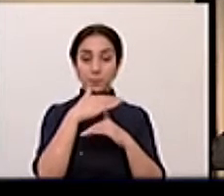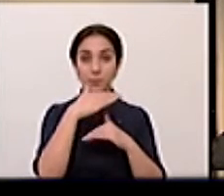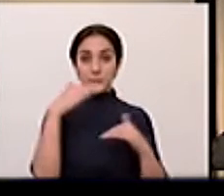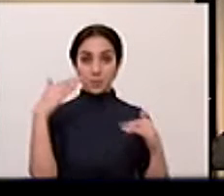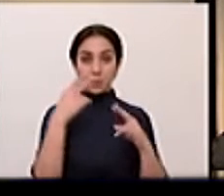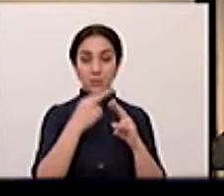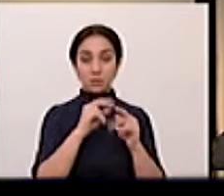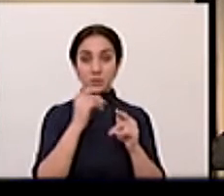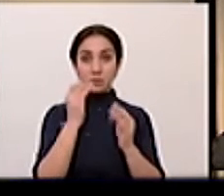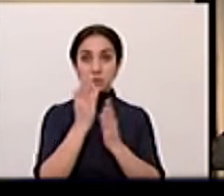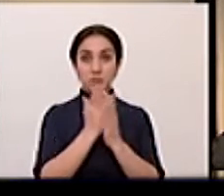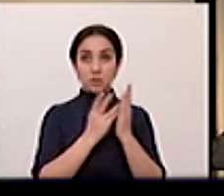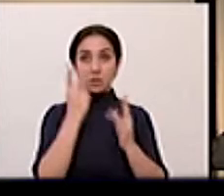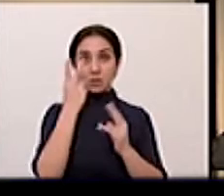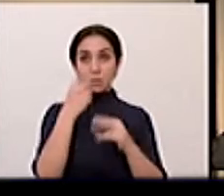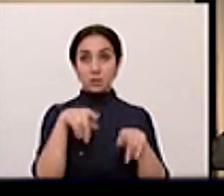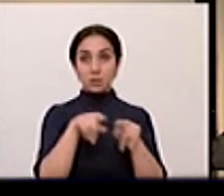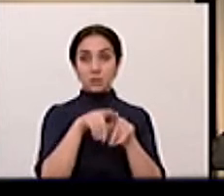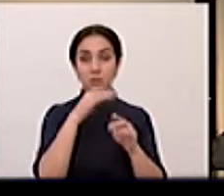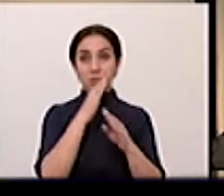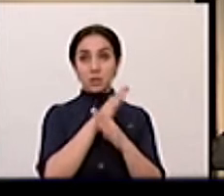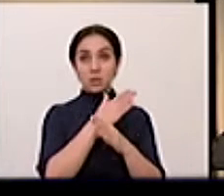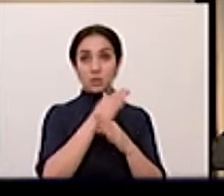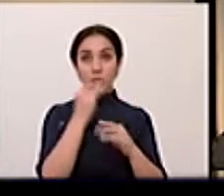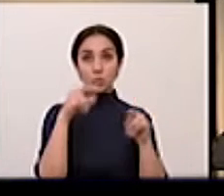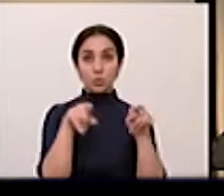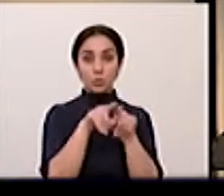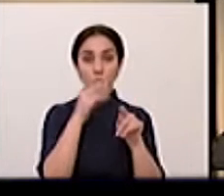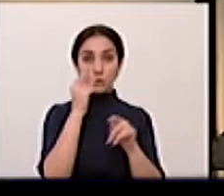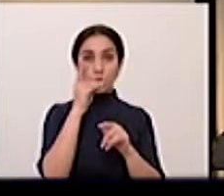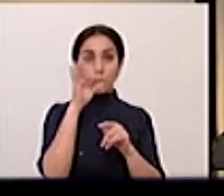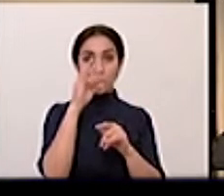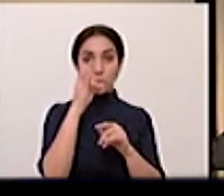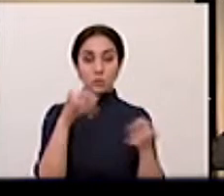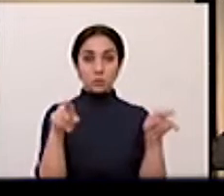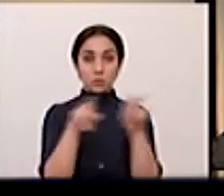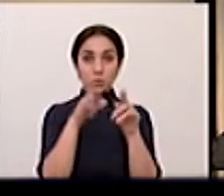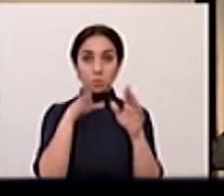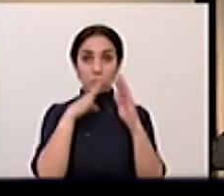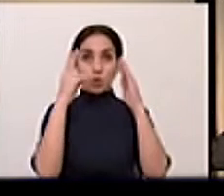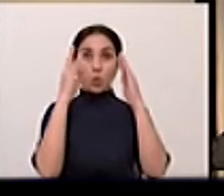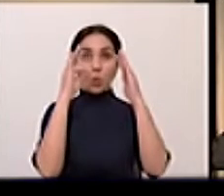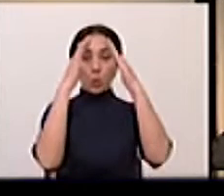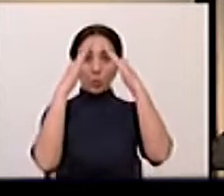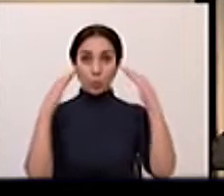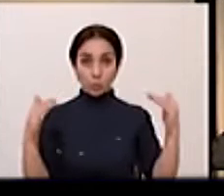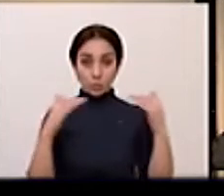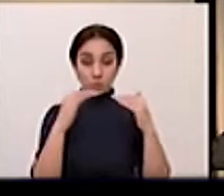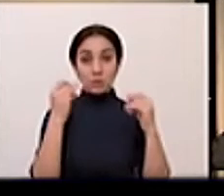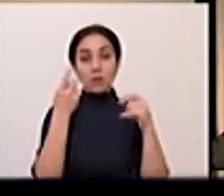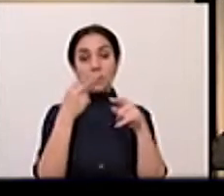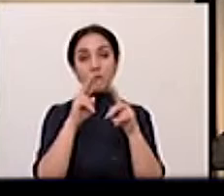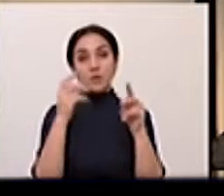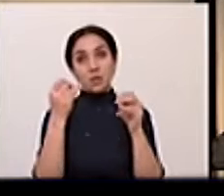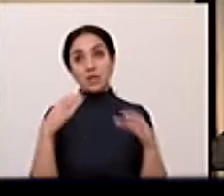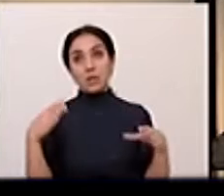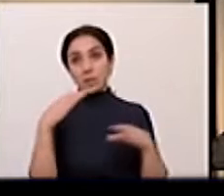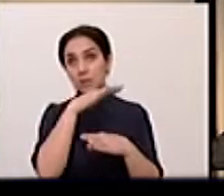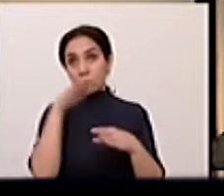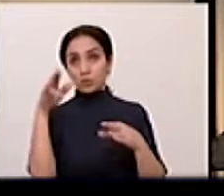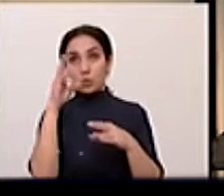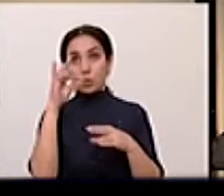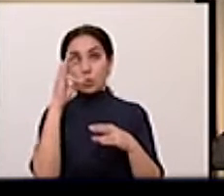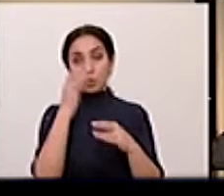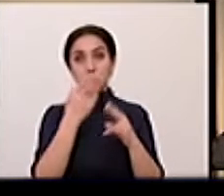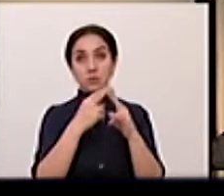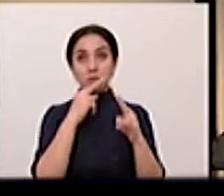o'tkazilganda u ikki qismga ajrilar edi. Biri xuddi shu konusga o'xshash bo'lgan konus, ikkinchisi esa kesik konus deb